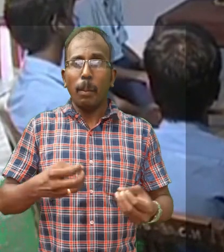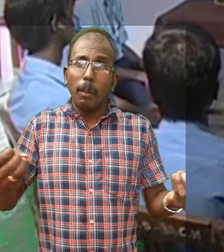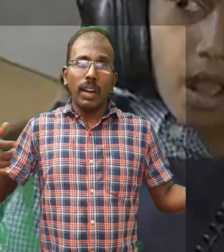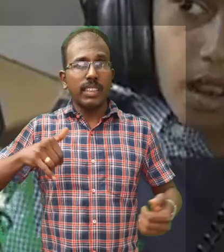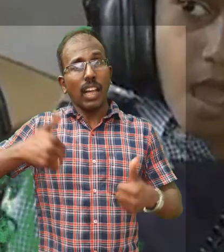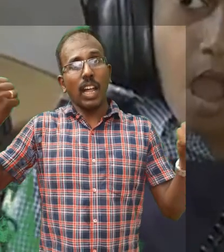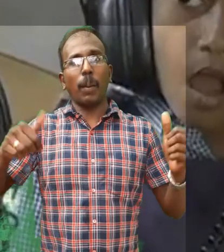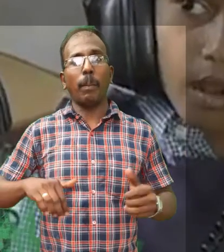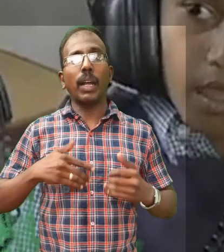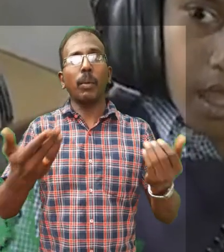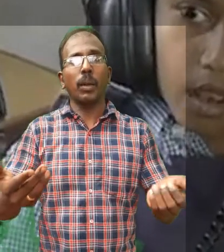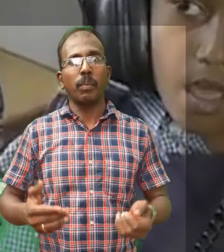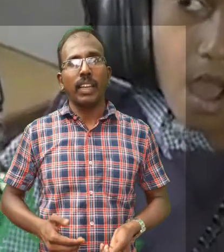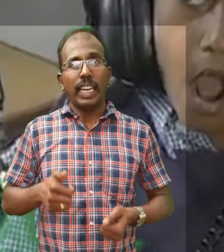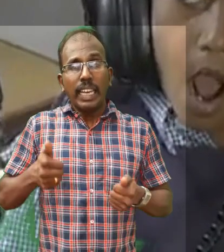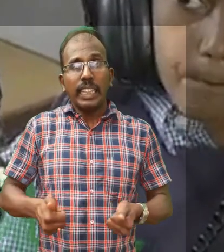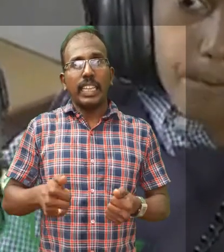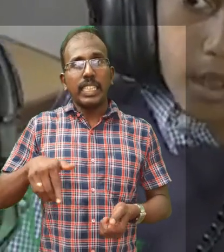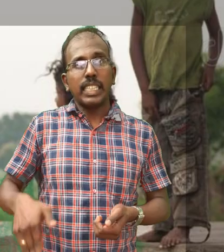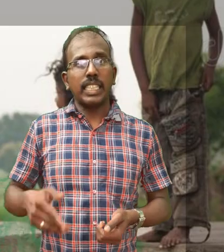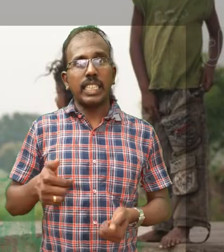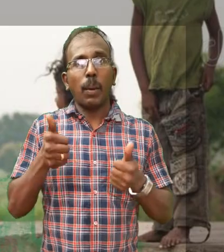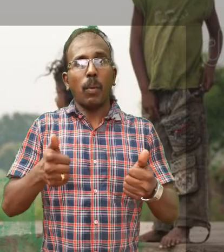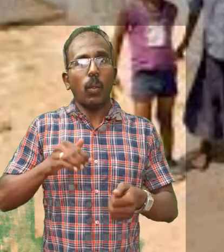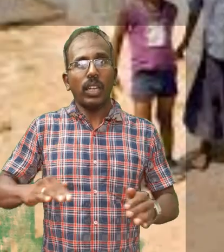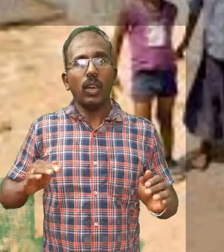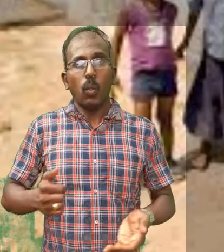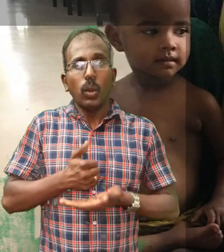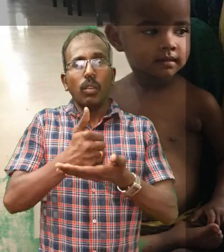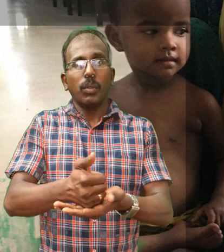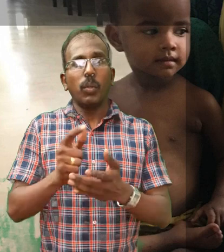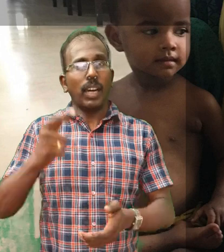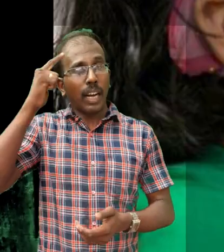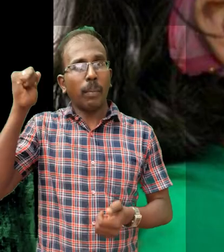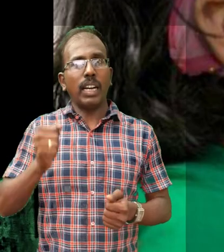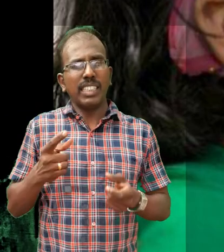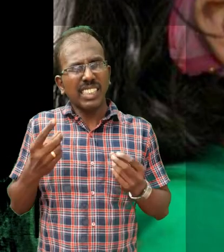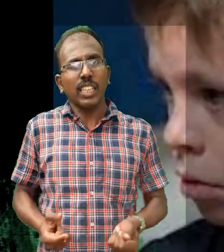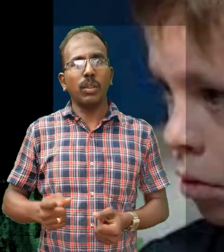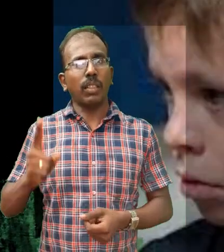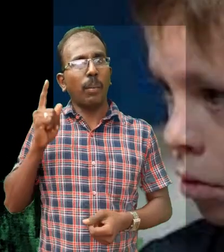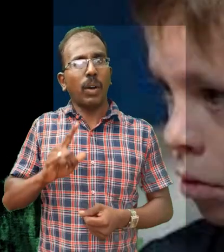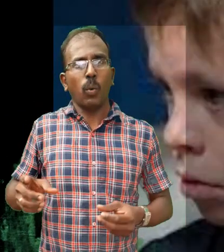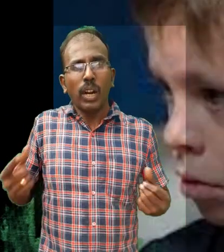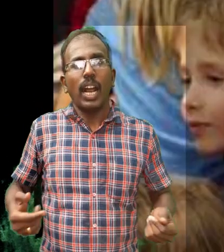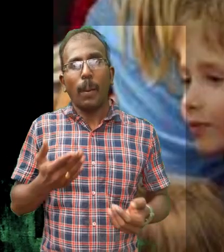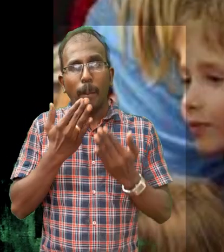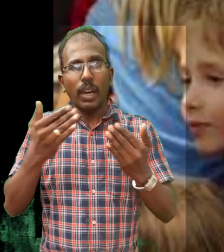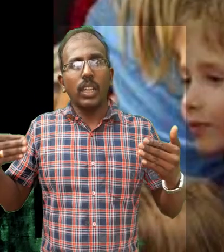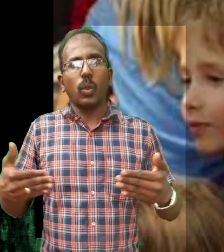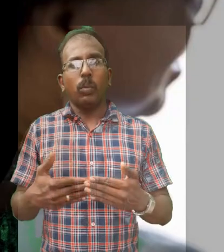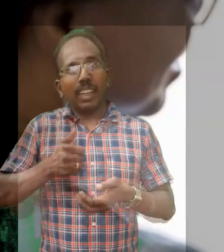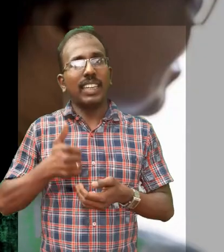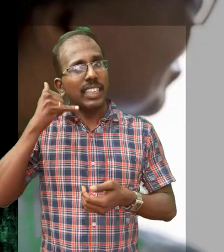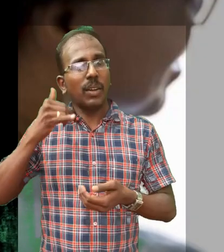சாதனைகளை படைக்க முடியும். இத்தகைய சிறப்பு குழந்தைகளுக்கு உதவி வேண்டும் என்பது உங்களை நினைக்கலாம். சற்றும் தாமதிக்காமல் உடனடியாக உங்கள் பள்ளியை தொடர்பு